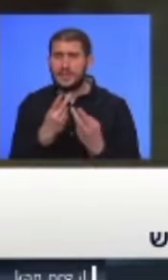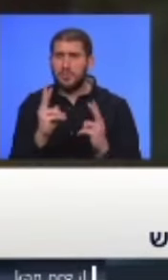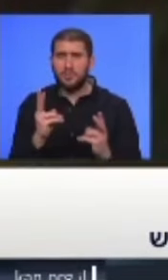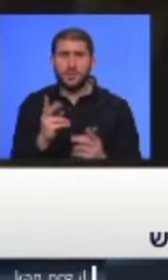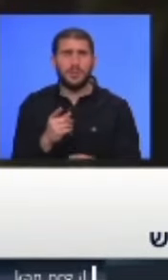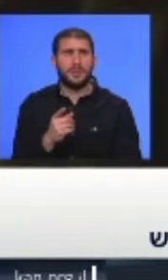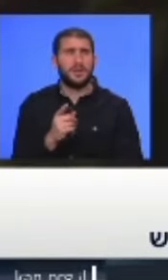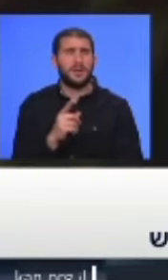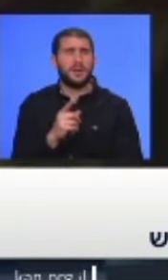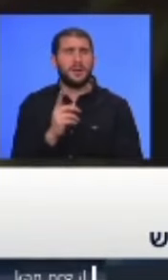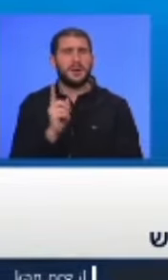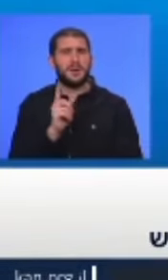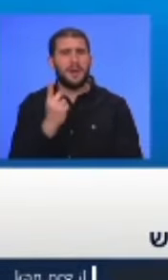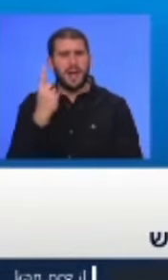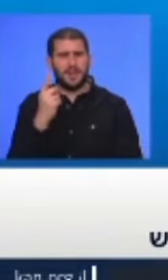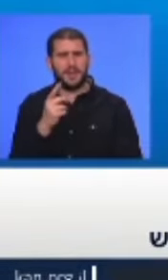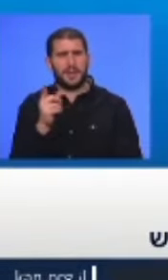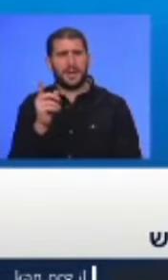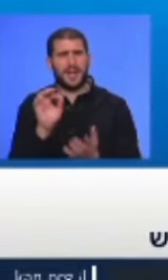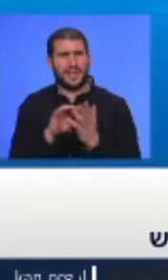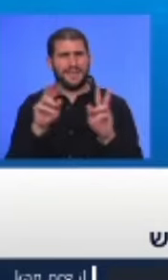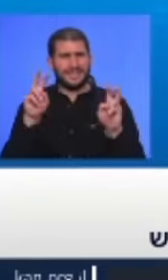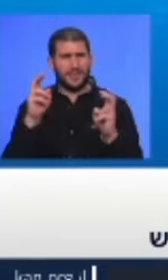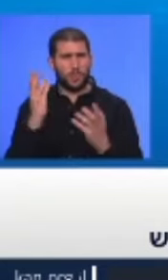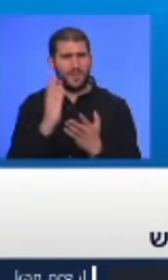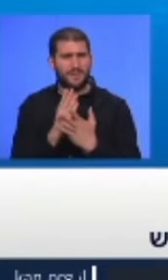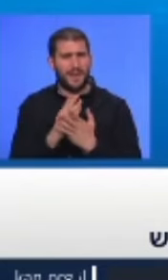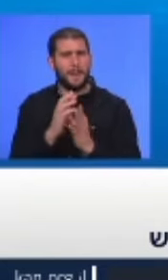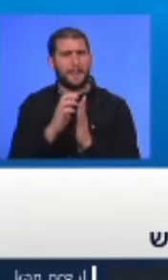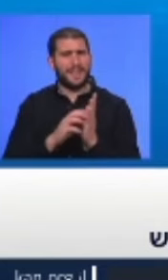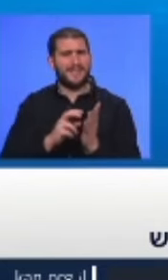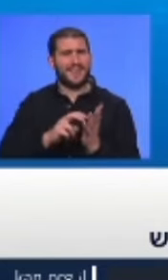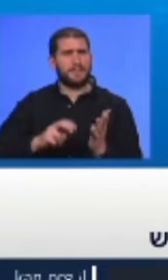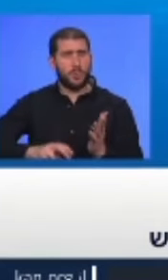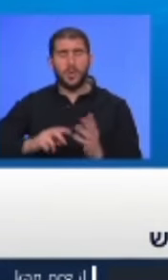באמן, כתב את הציטוט הזה במכתב